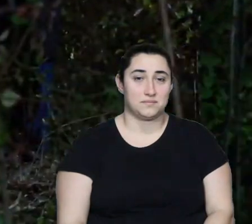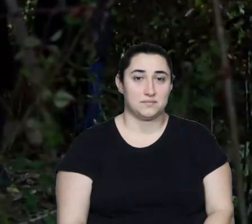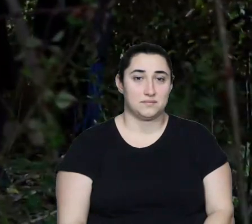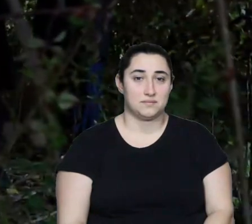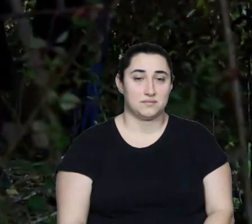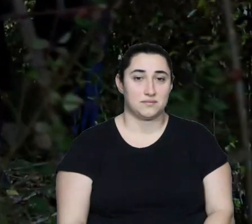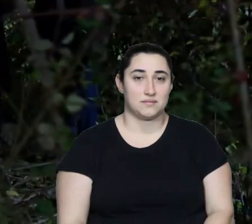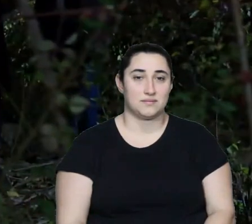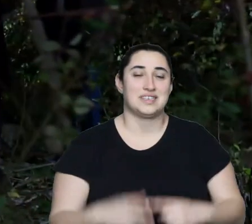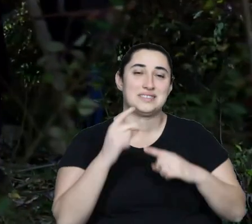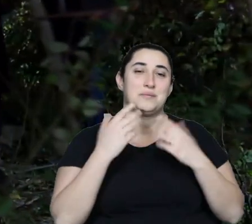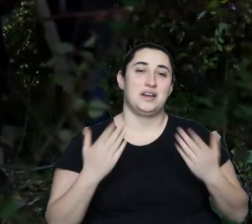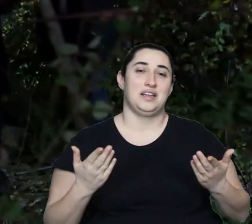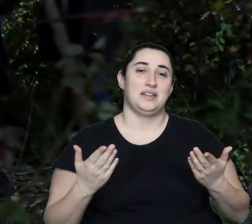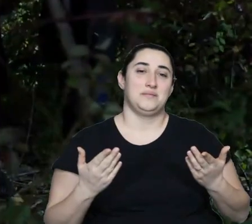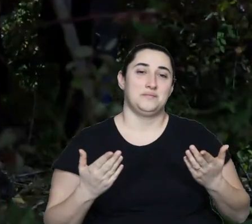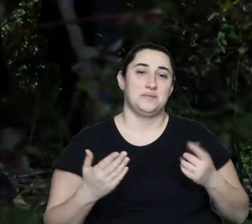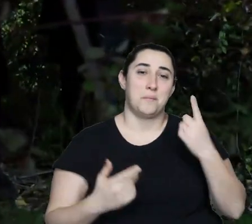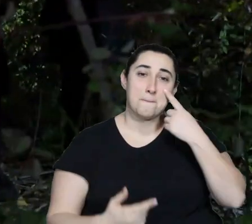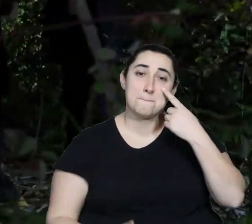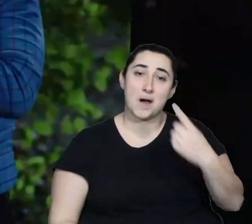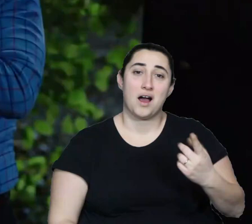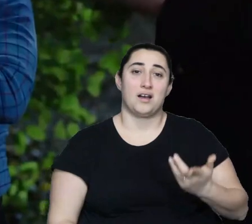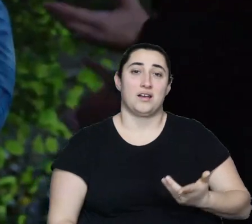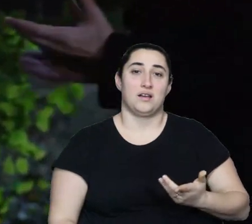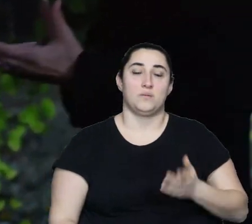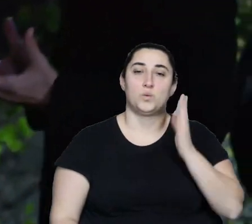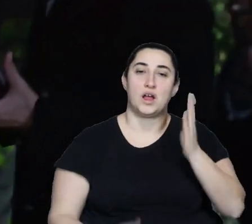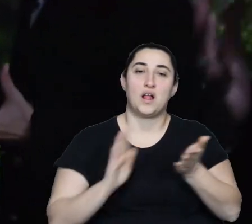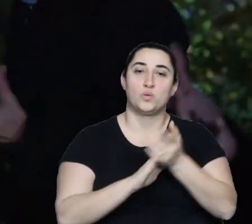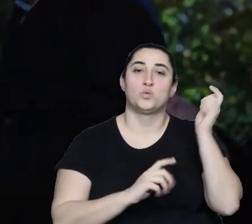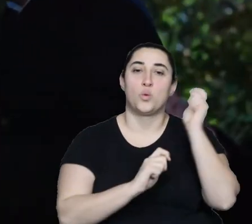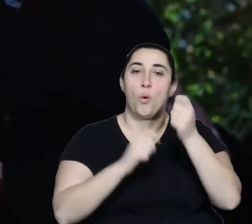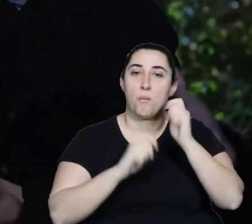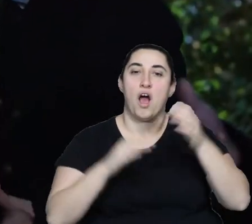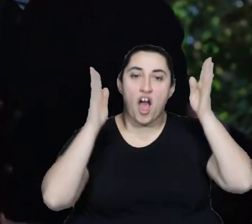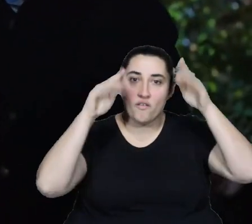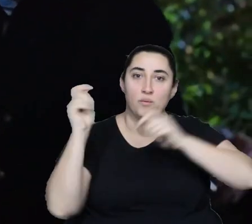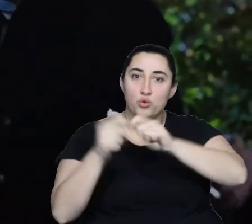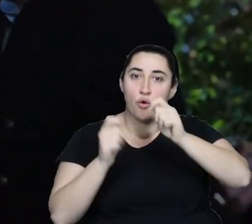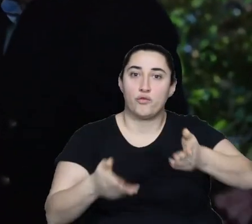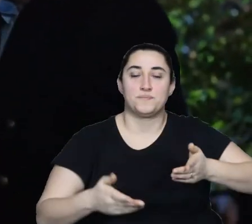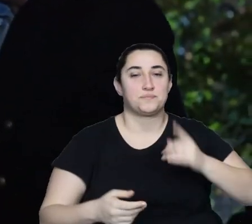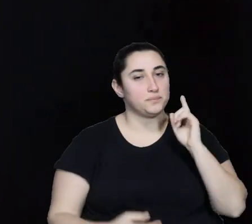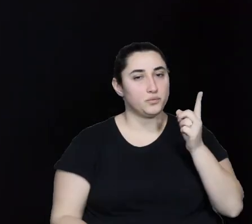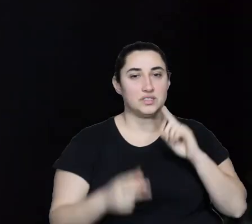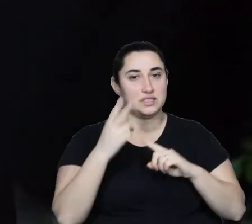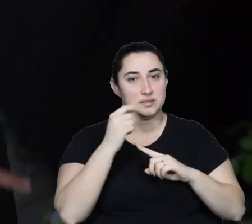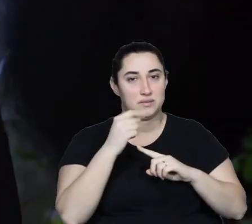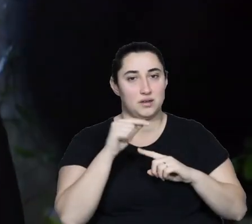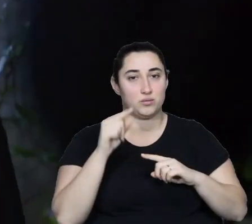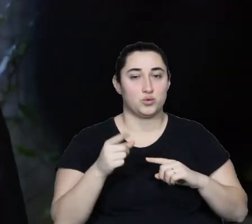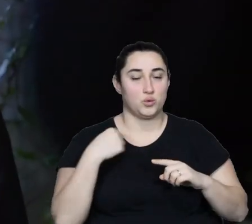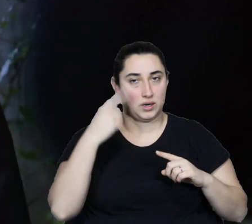Bir süre sonra... İsmail be! İnsan bir bakar ya! Ulan elinde sopayla davara mı vuruyorsun? Ulan İsmail,